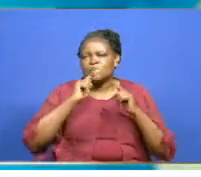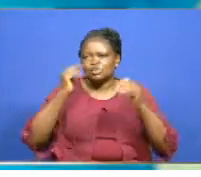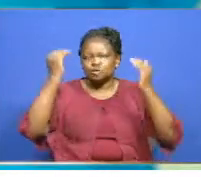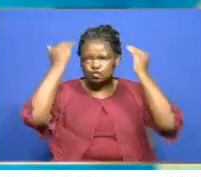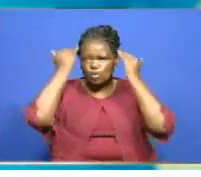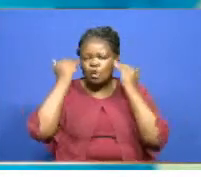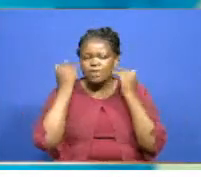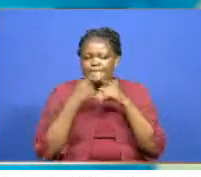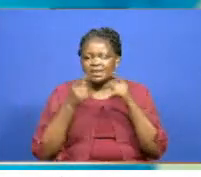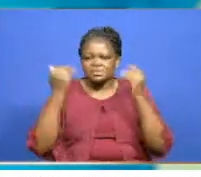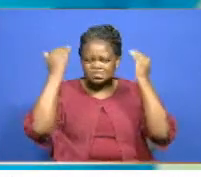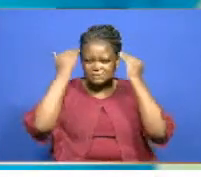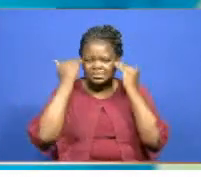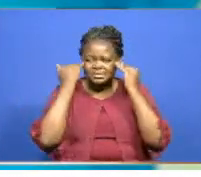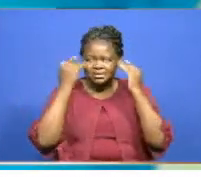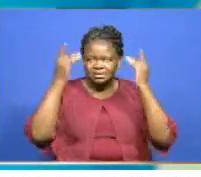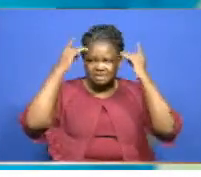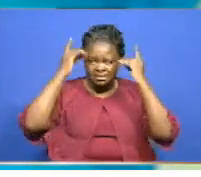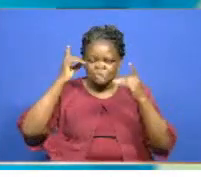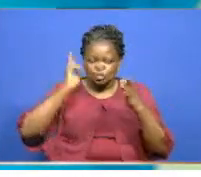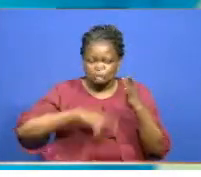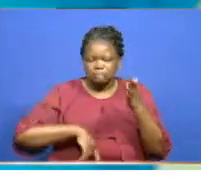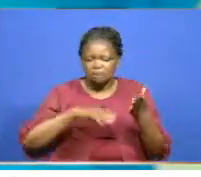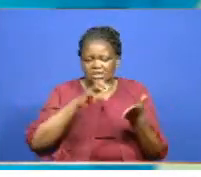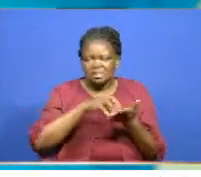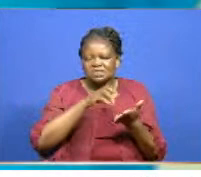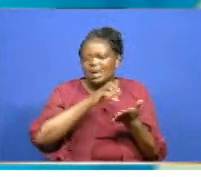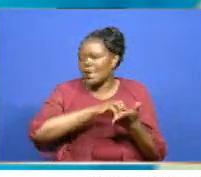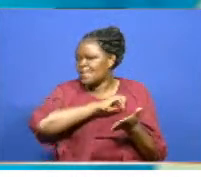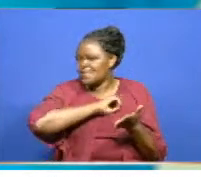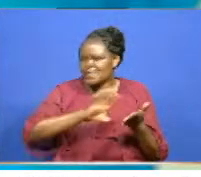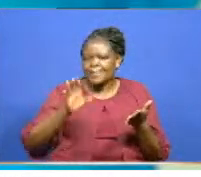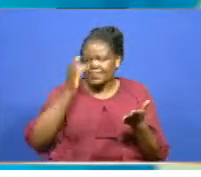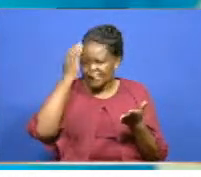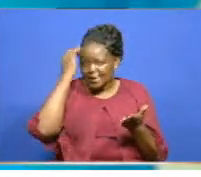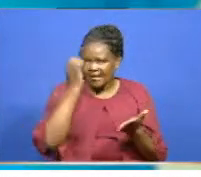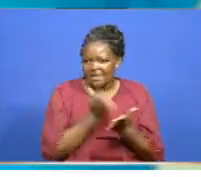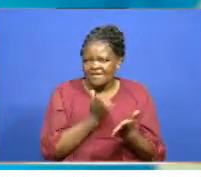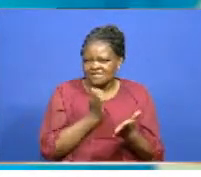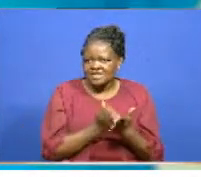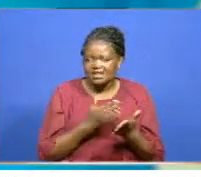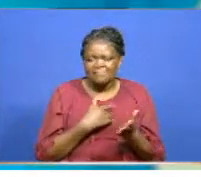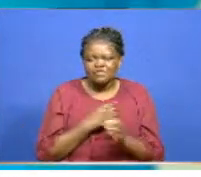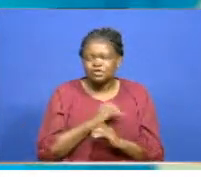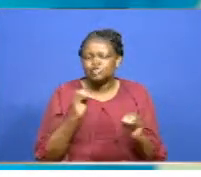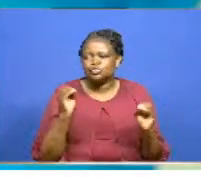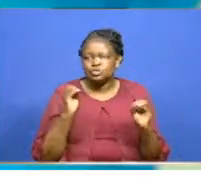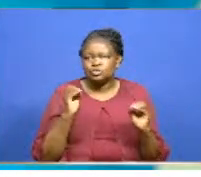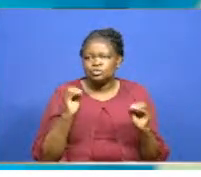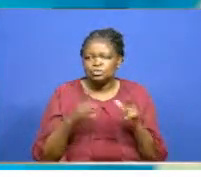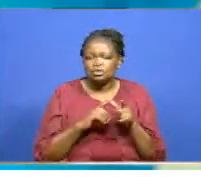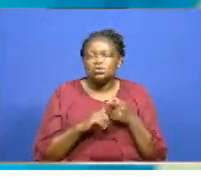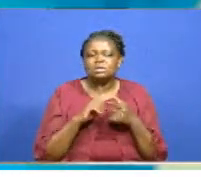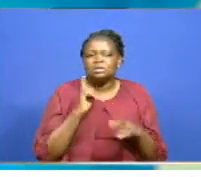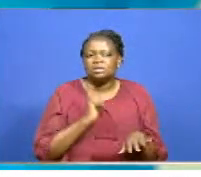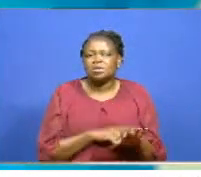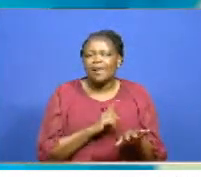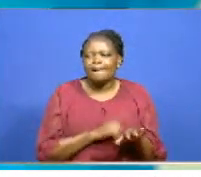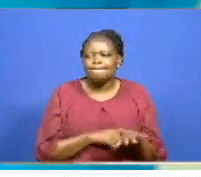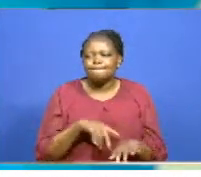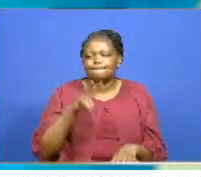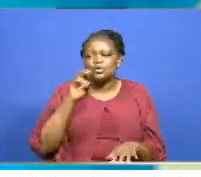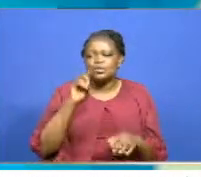lakini mahakama ya upeo ikaweza kutupilia kesi hiyo mbali kwa kukosa ushahidi na kukosa merit. So wakati